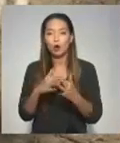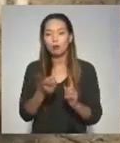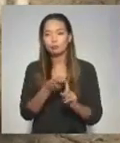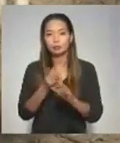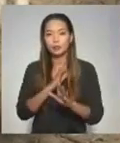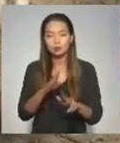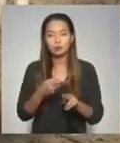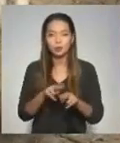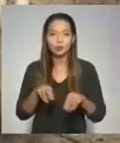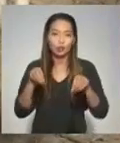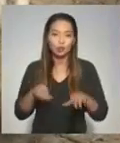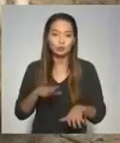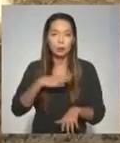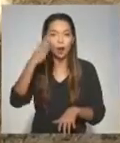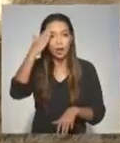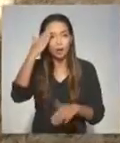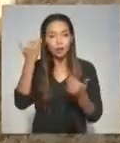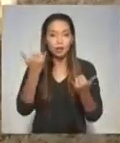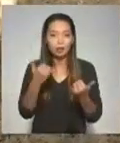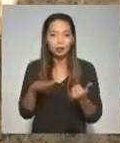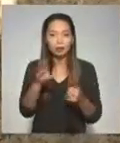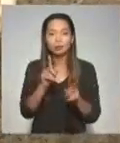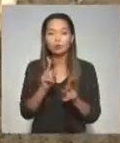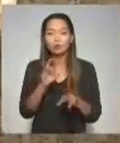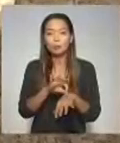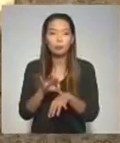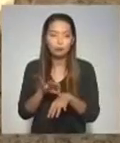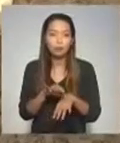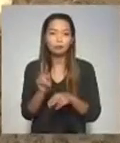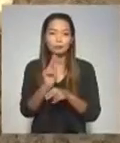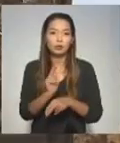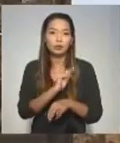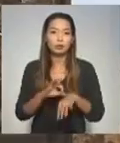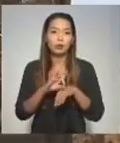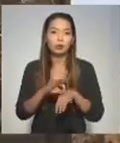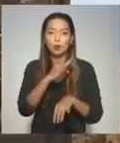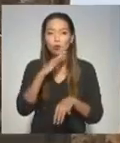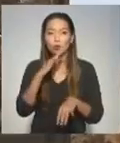әкімдігі осындай шешім қабылдады. Қазір сарып анықталған малды емдеу шаралары жүргізіліп жатыр.